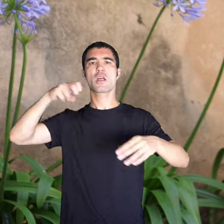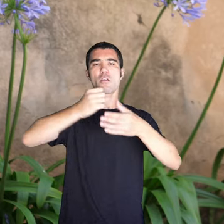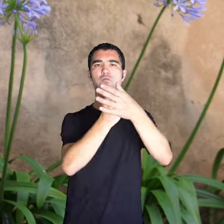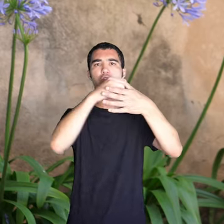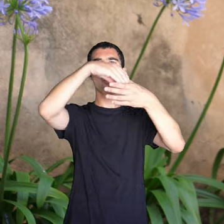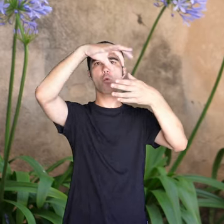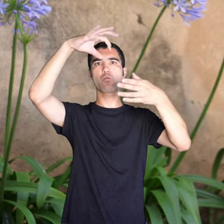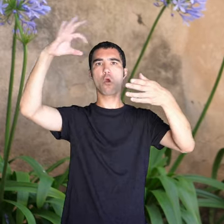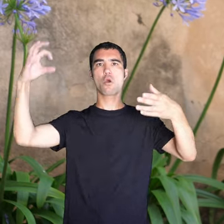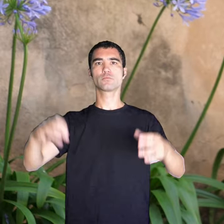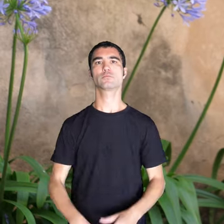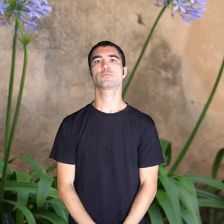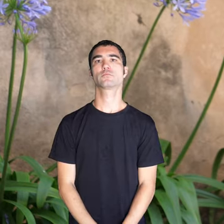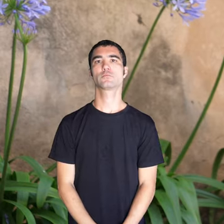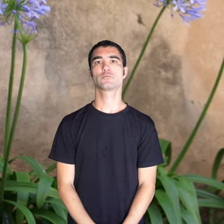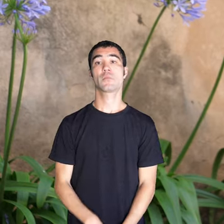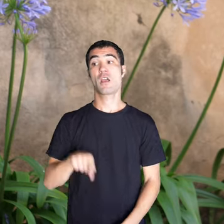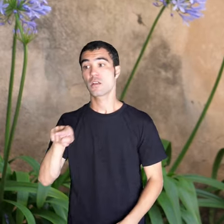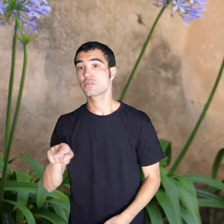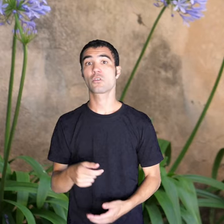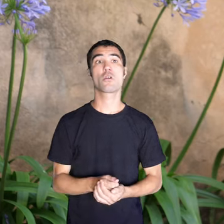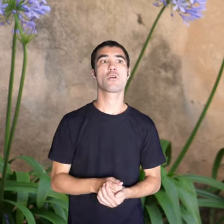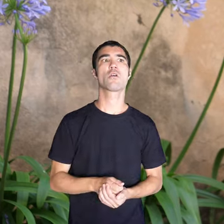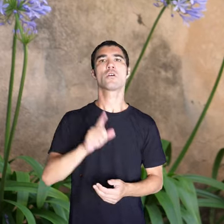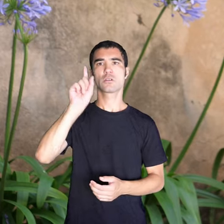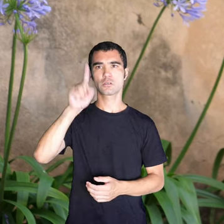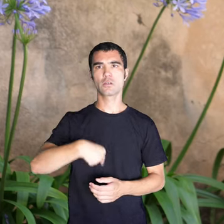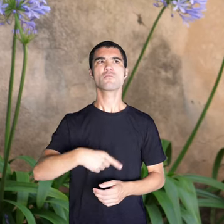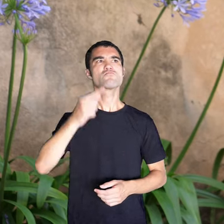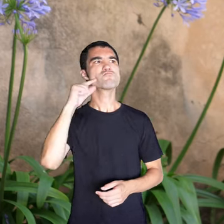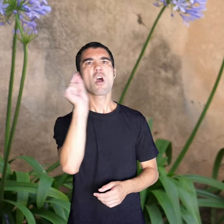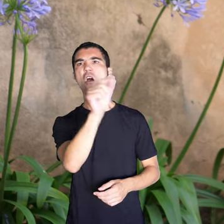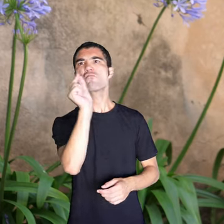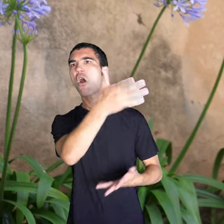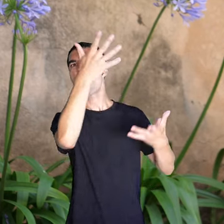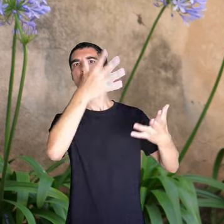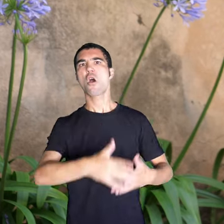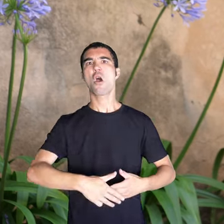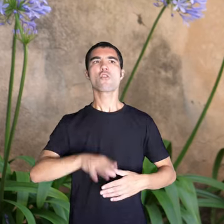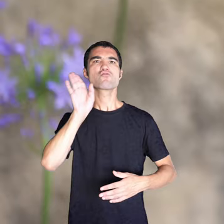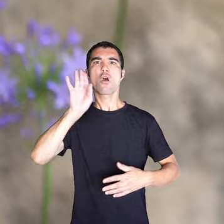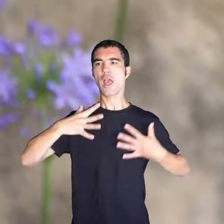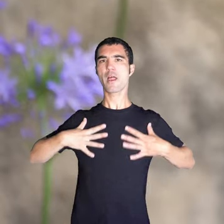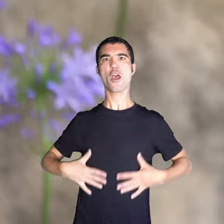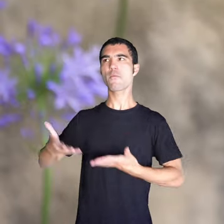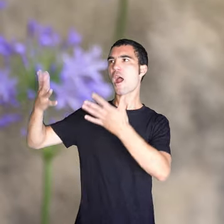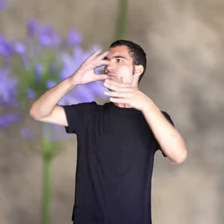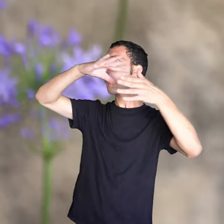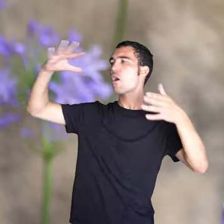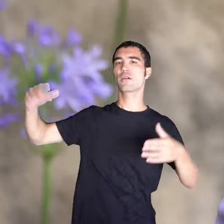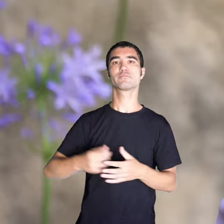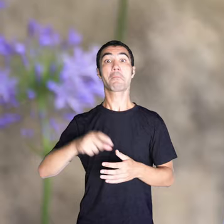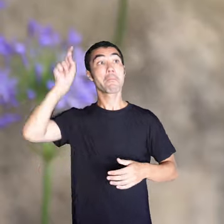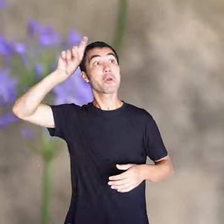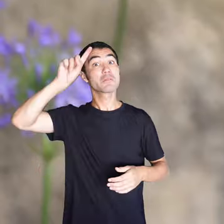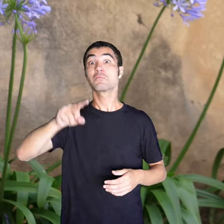traien. I això, i el maleïem. Ai, m'han embrutat tota la roba. De cap mestre? No, ja